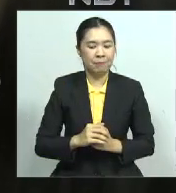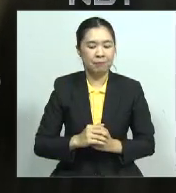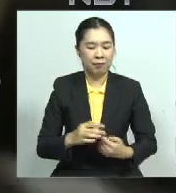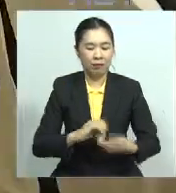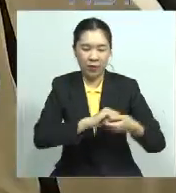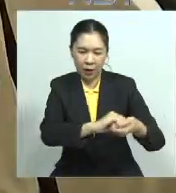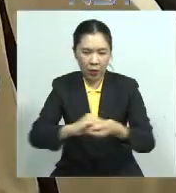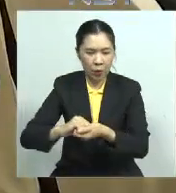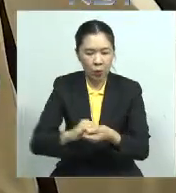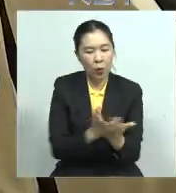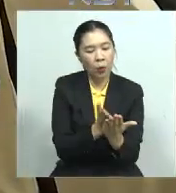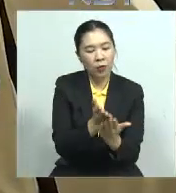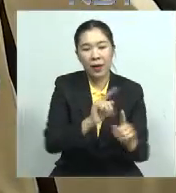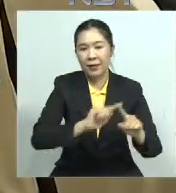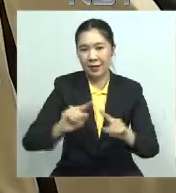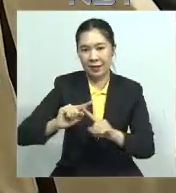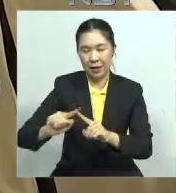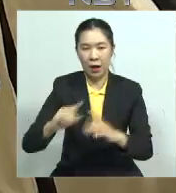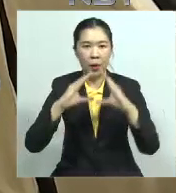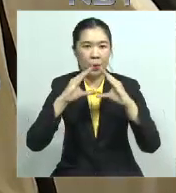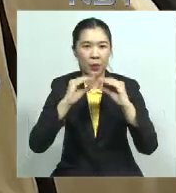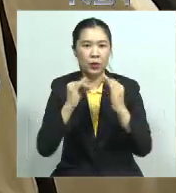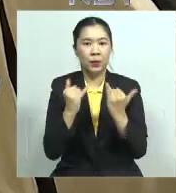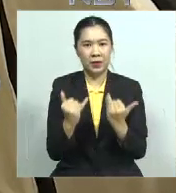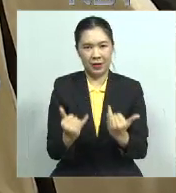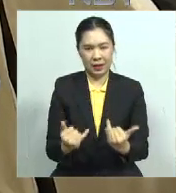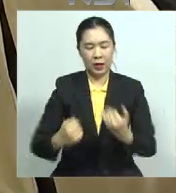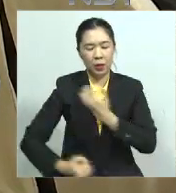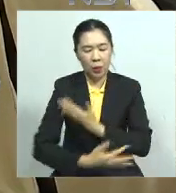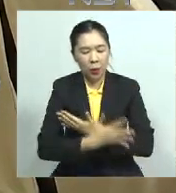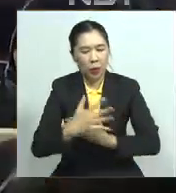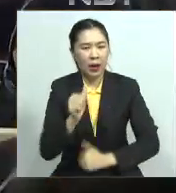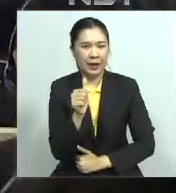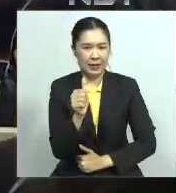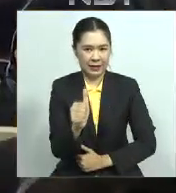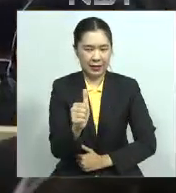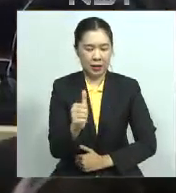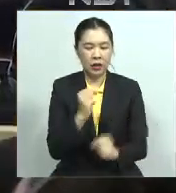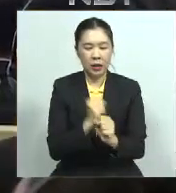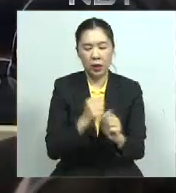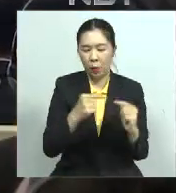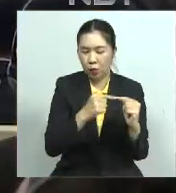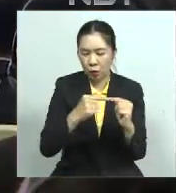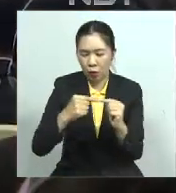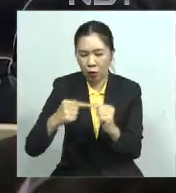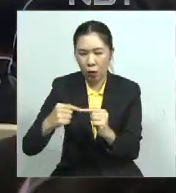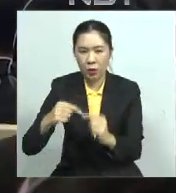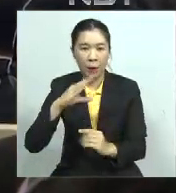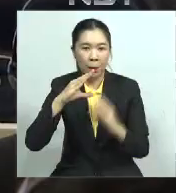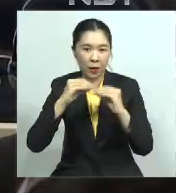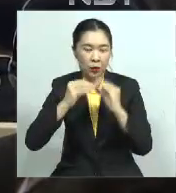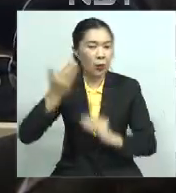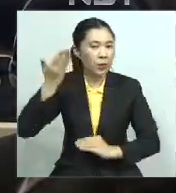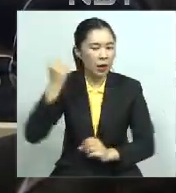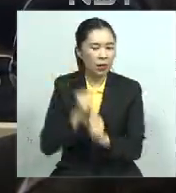มมือในด้านต่างๆสำหรับการประชุมในครั้งนี้นะคะถือเป็นโอกาสดีในการสร้างความต่อเนื่องจากการประชุมต่างๆและมีผลลั